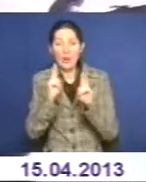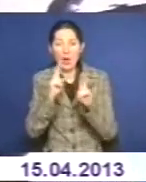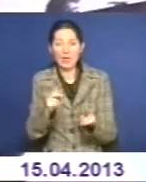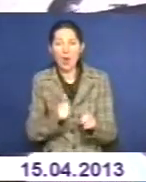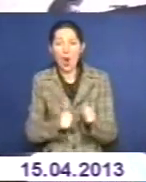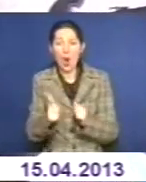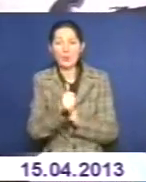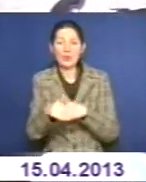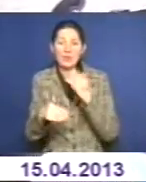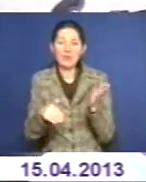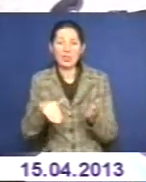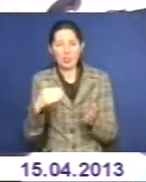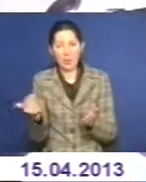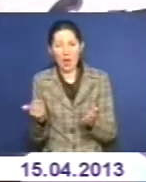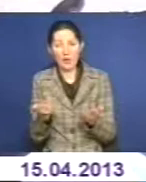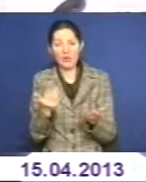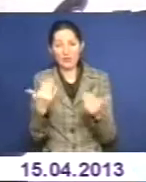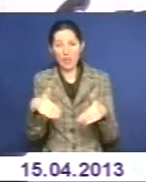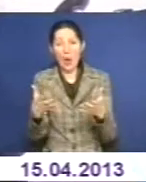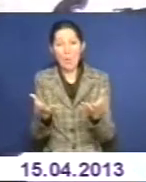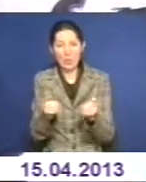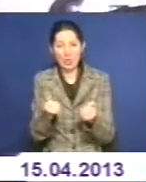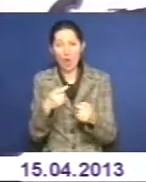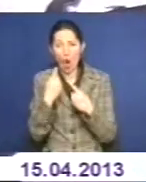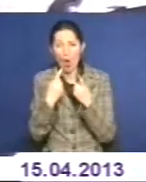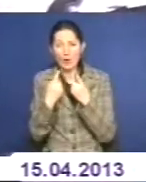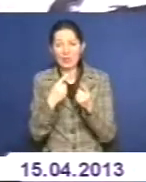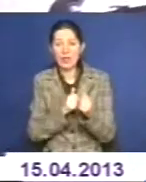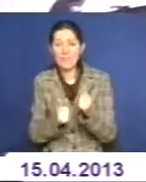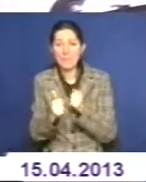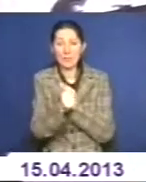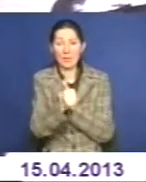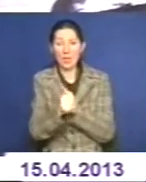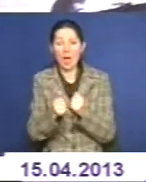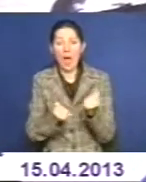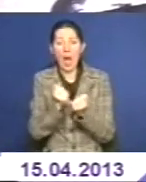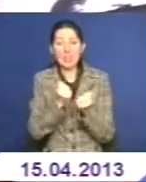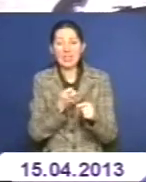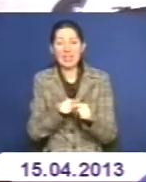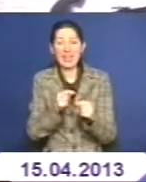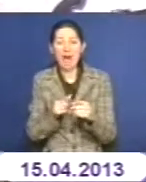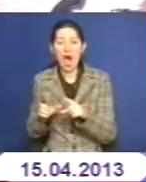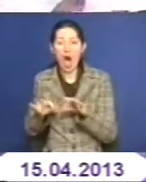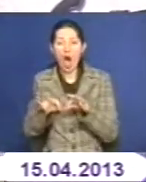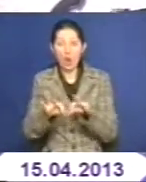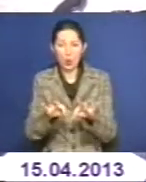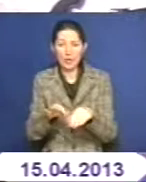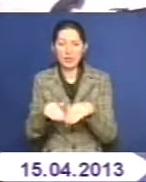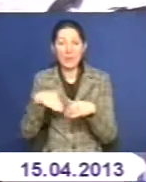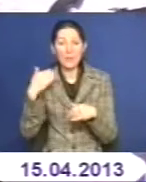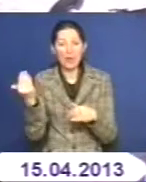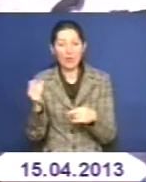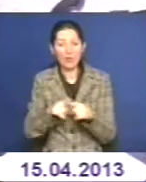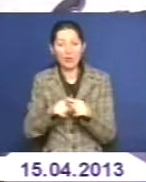справа, або, як вже тепер прийнято говорити, на випередження. Тобто машина, яка рухається праворуч, якщо